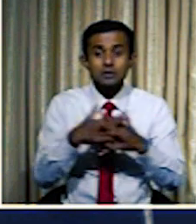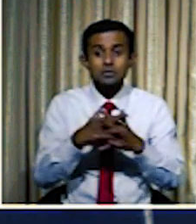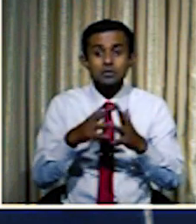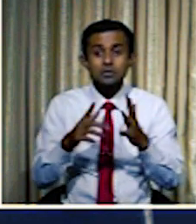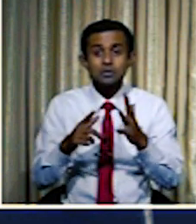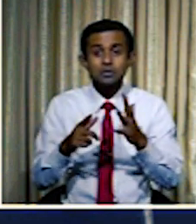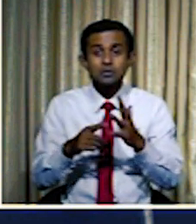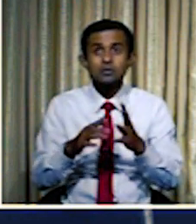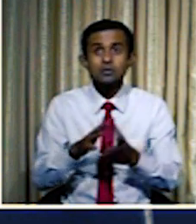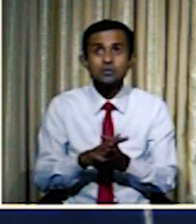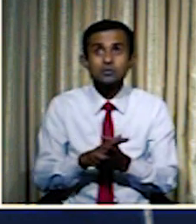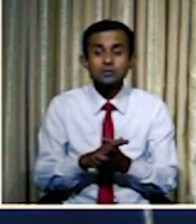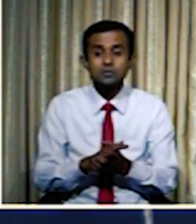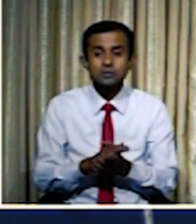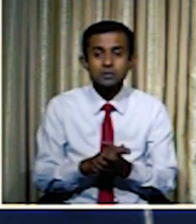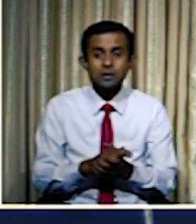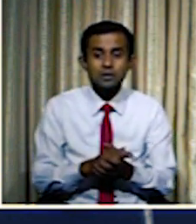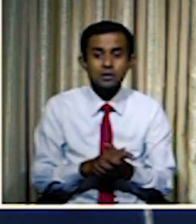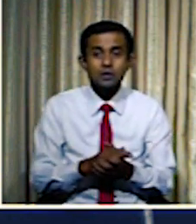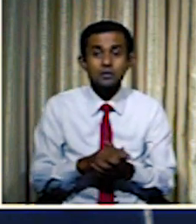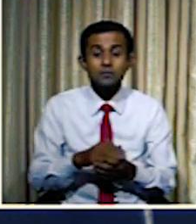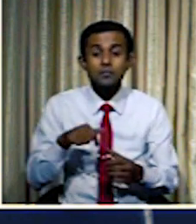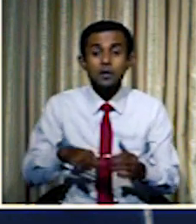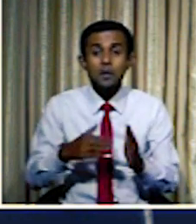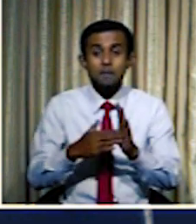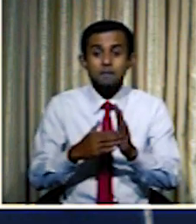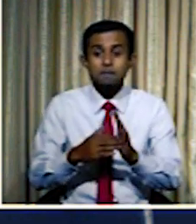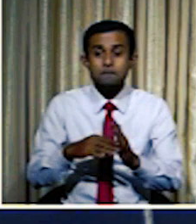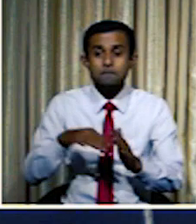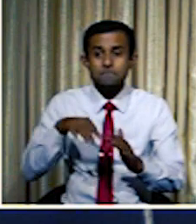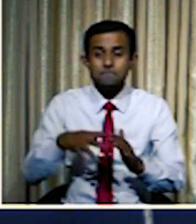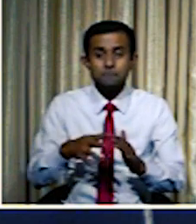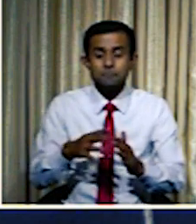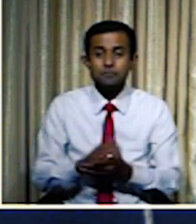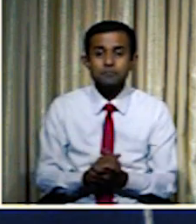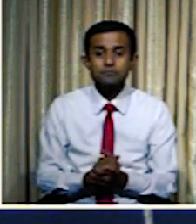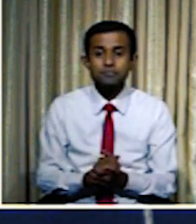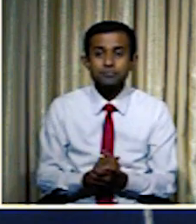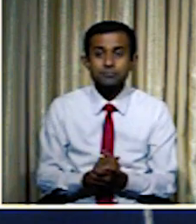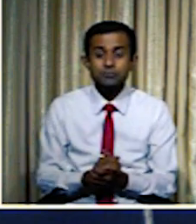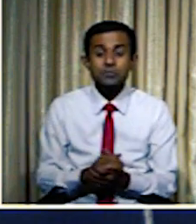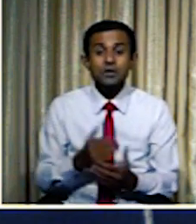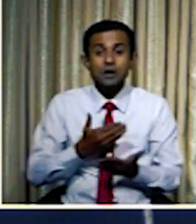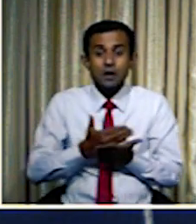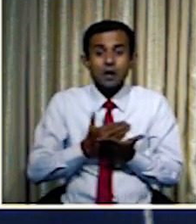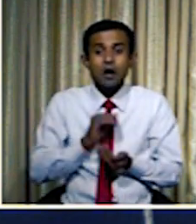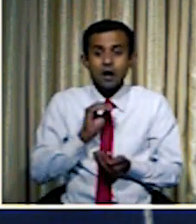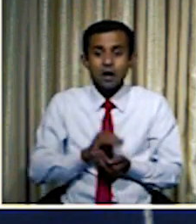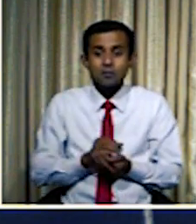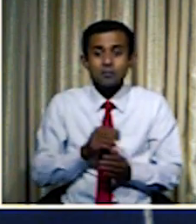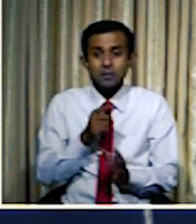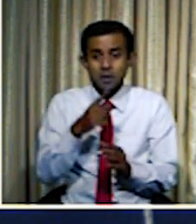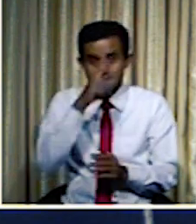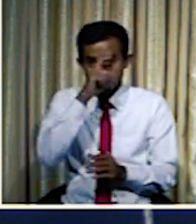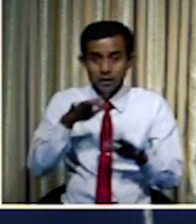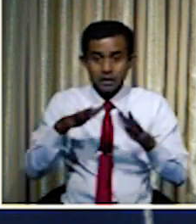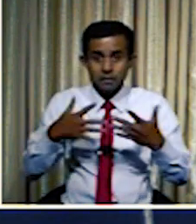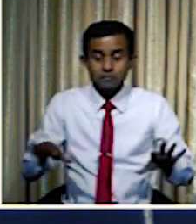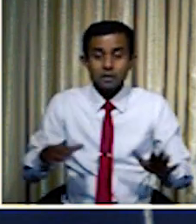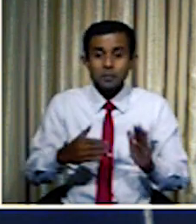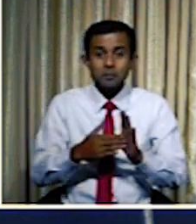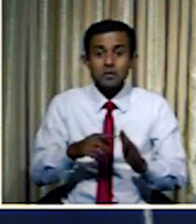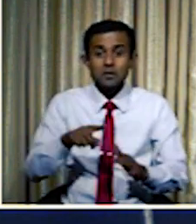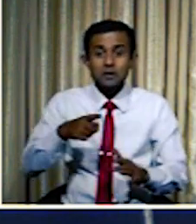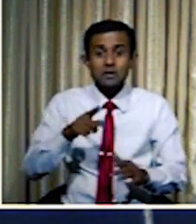173ක්. ඔක්කොම ගෙවන්න තියෙනවා ඩොලර් මිලියන 4843ක්. අතේ තියෙන්නේ මේ අවුරුද්ද මේ මාසෙ ඉවරනකොට ඩොලර් මිලියන 140යි.